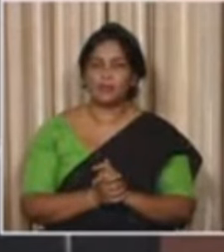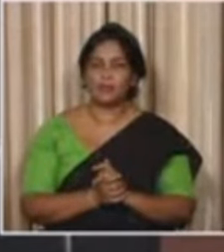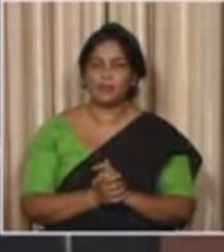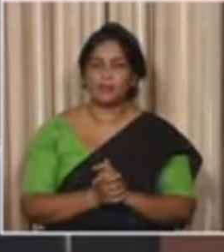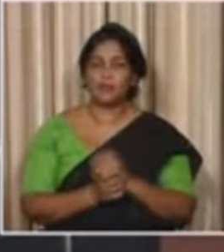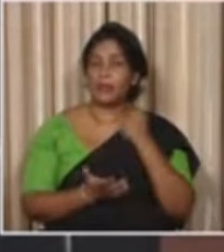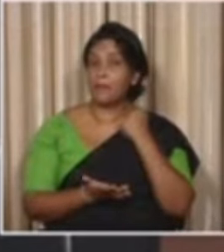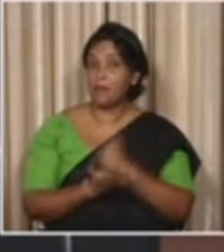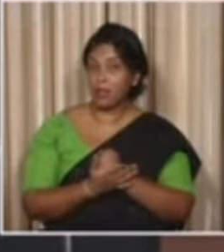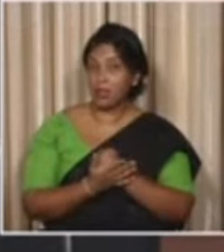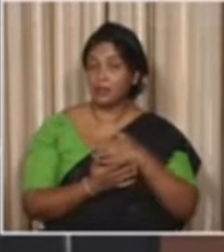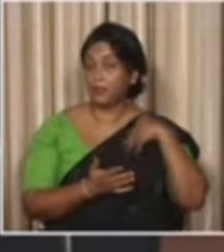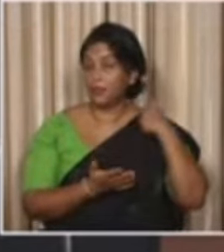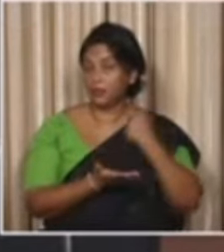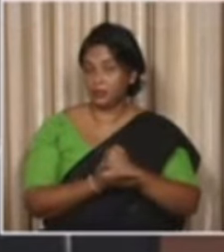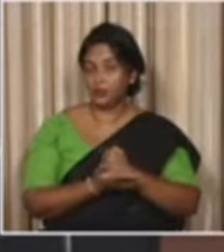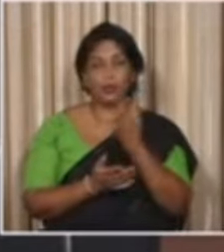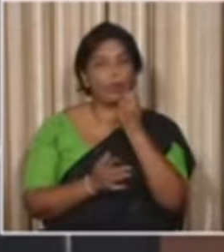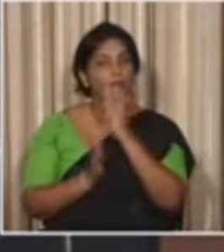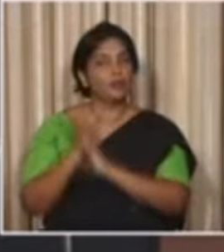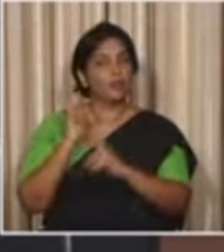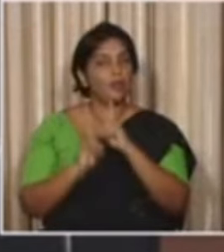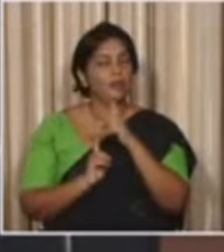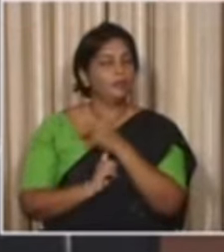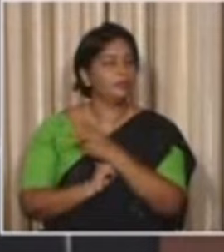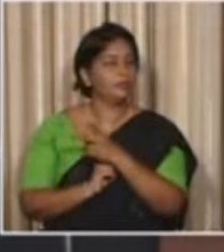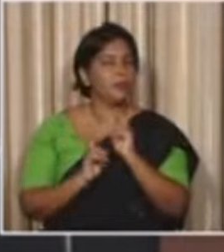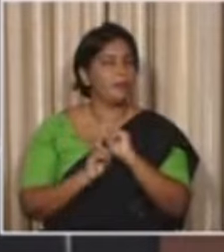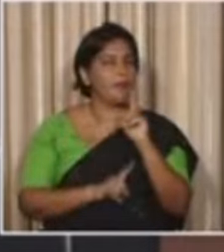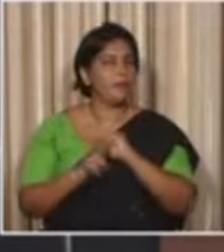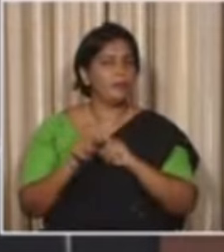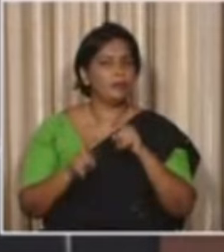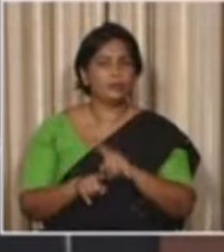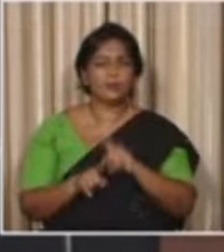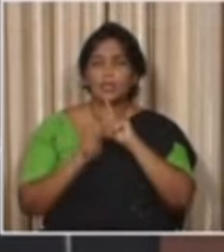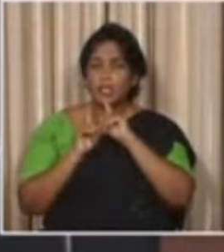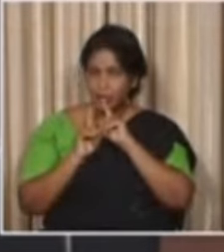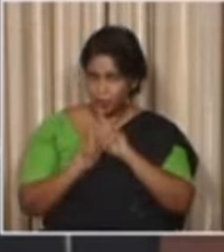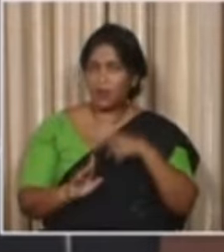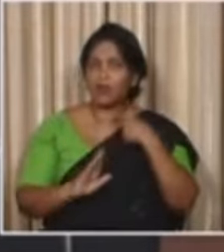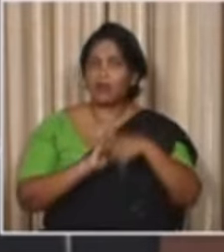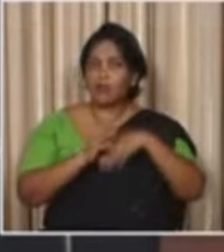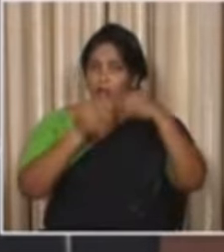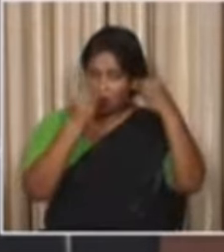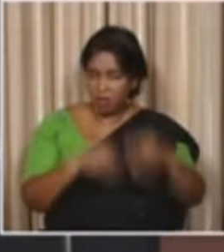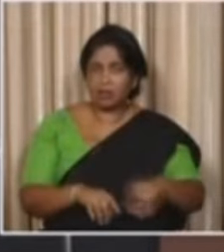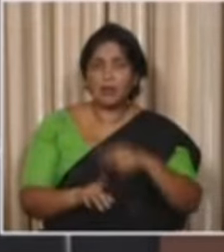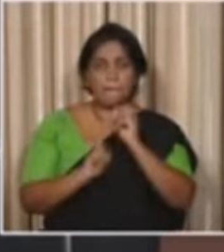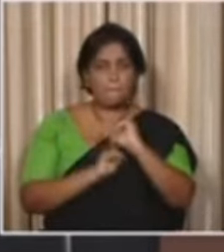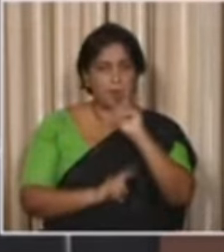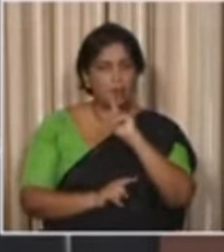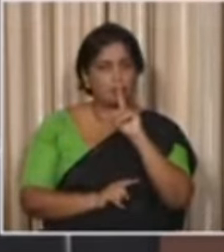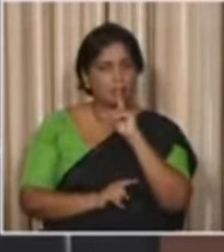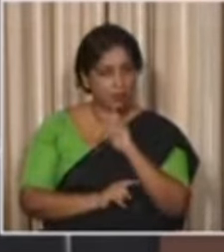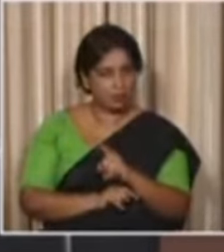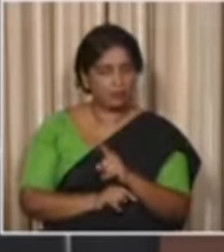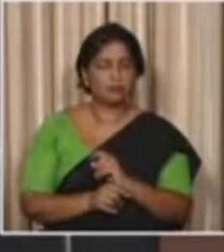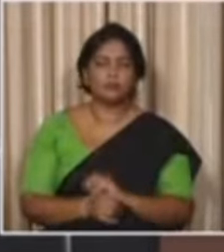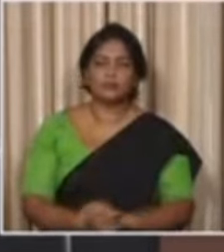මහා බැංකුවයි මුදල් අමාත්‍යාංශයයි මේ පාර්ලිමේන්තුවට කිව්වද රට බංකුවලොත් කියලා